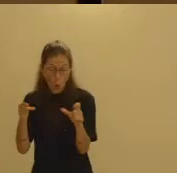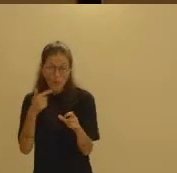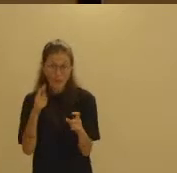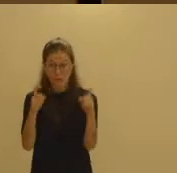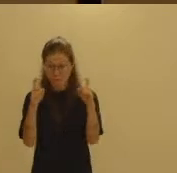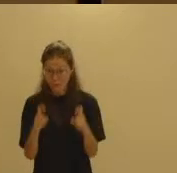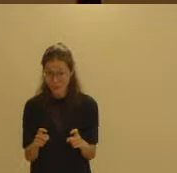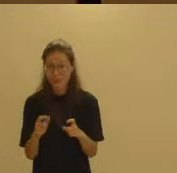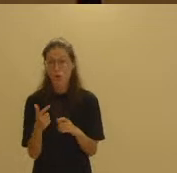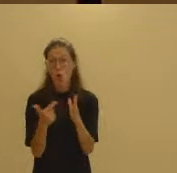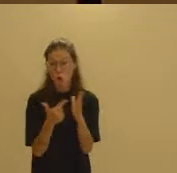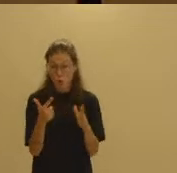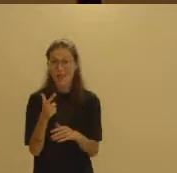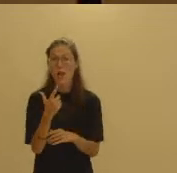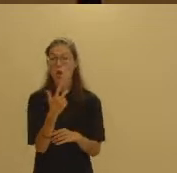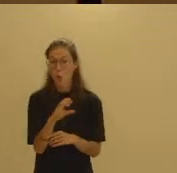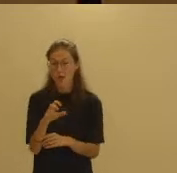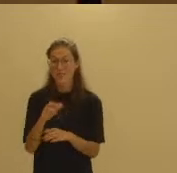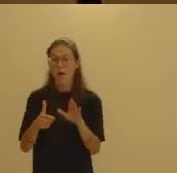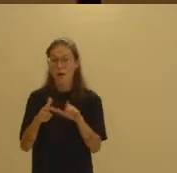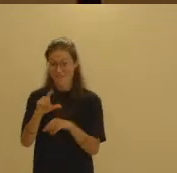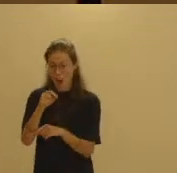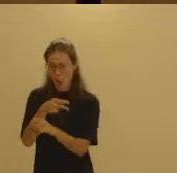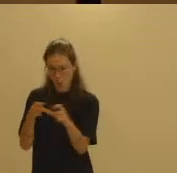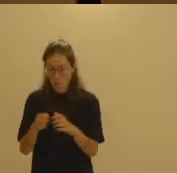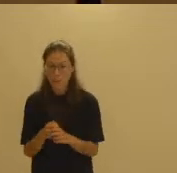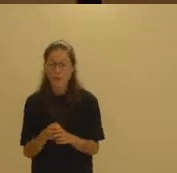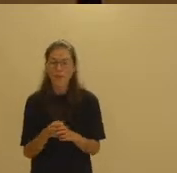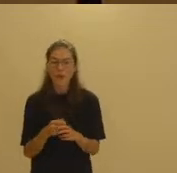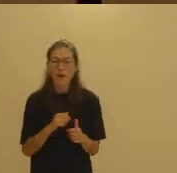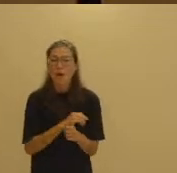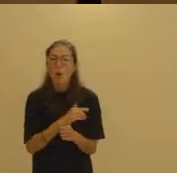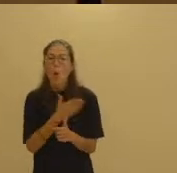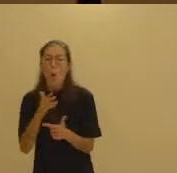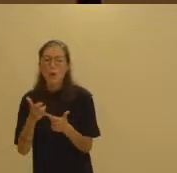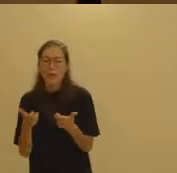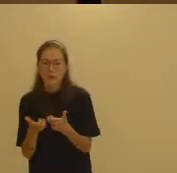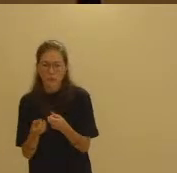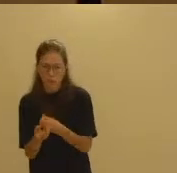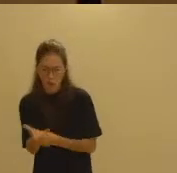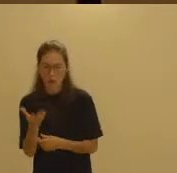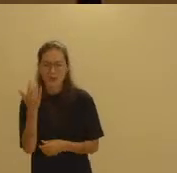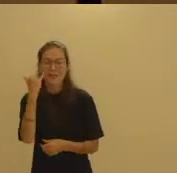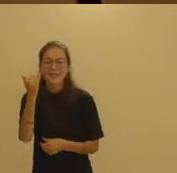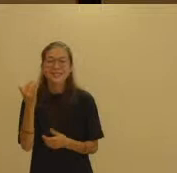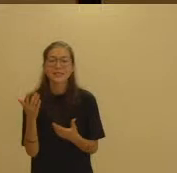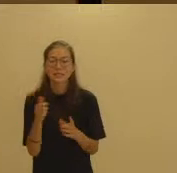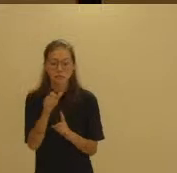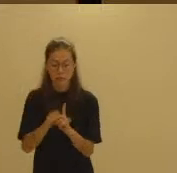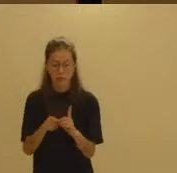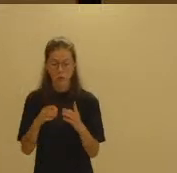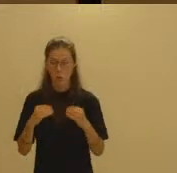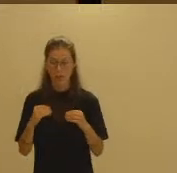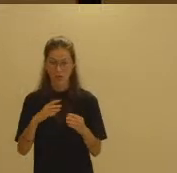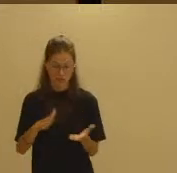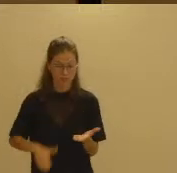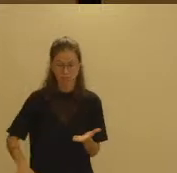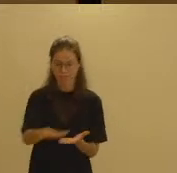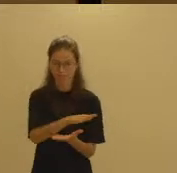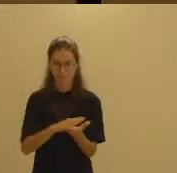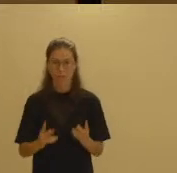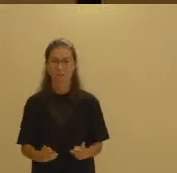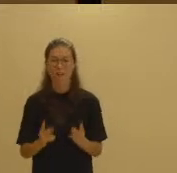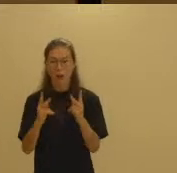de 2 320 euros. Et pour un commerçant disposant d'une boutique dont la taxe foncière était de 1 500 euros, cela